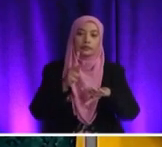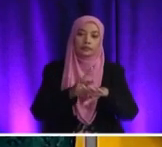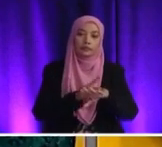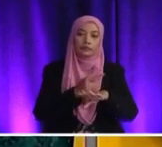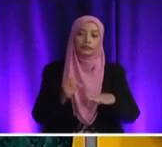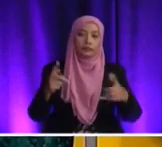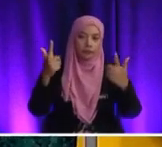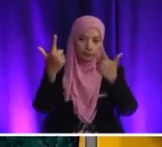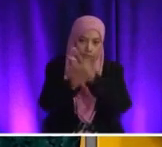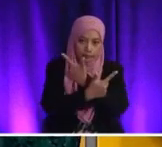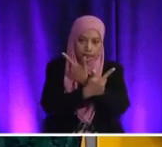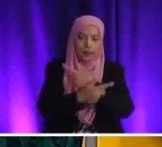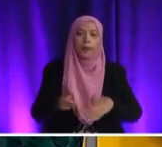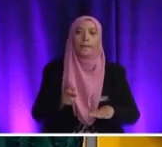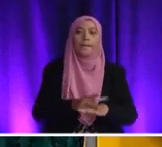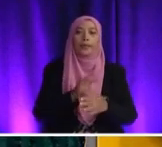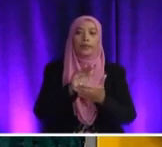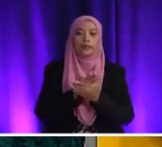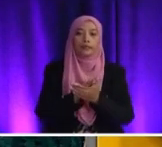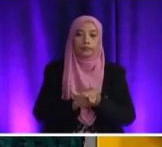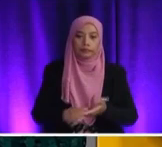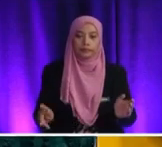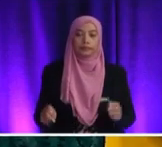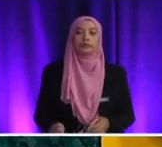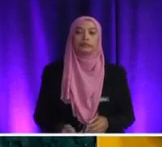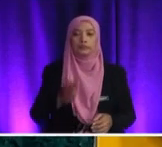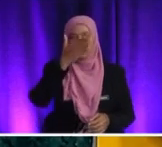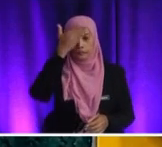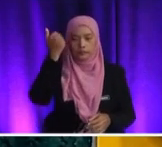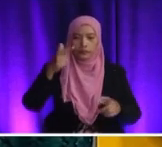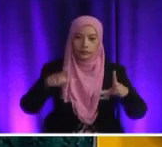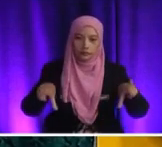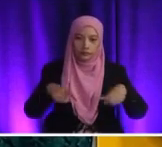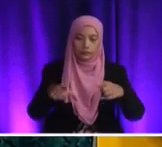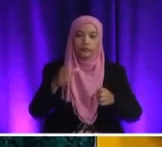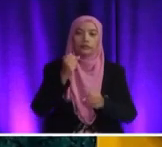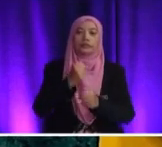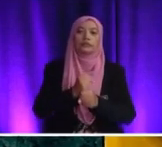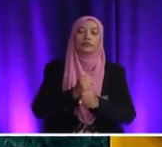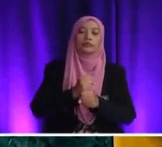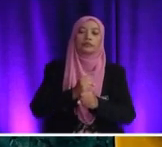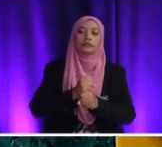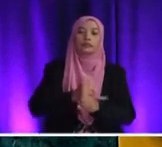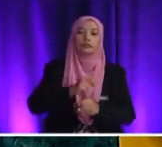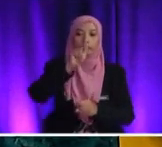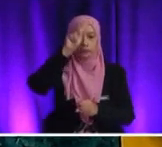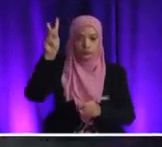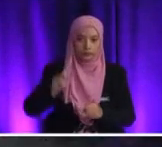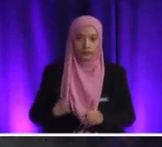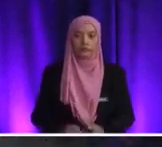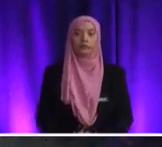perlindungan ataupun pakaian keselamatan sebagai melakukan kerja-kerja macam kimpalan